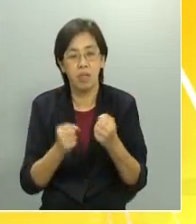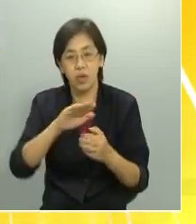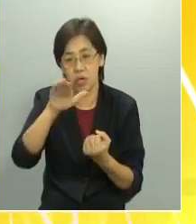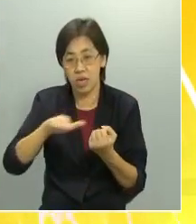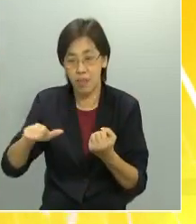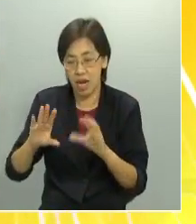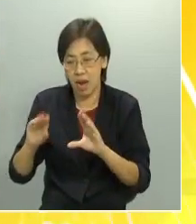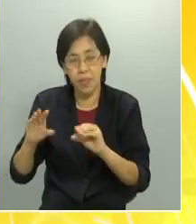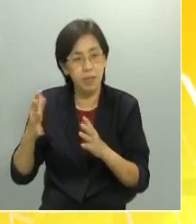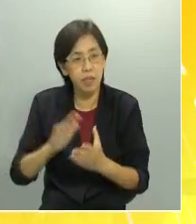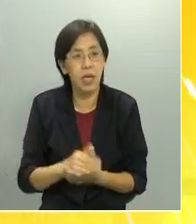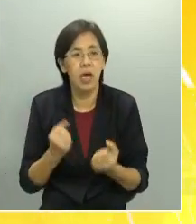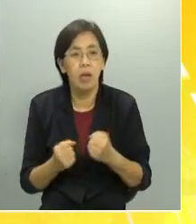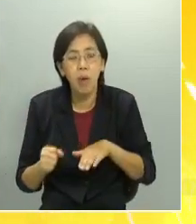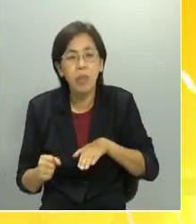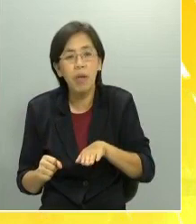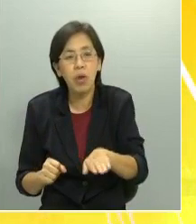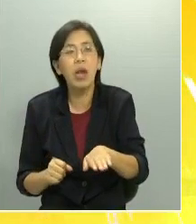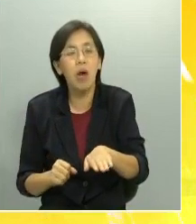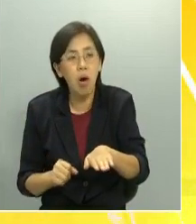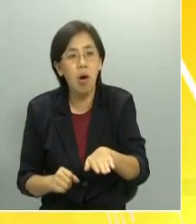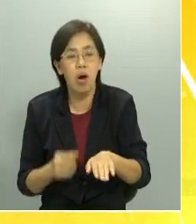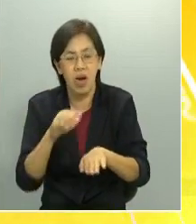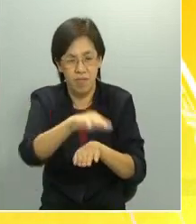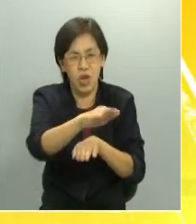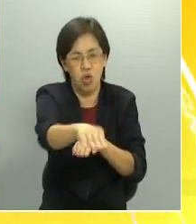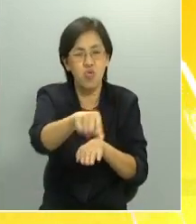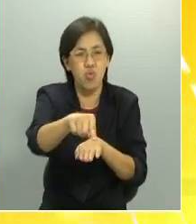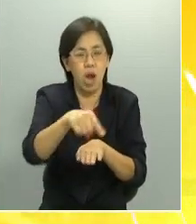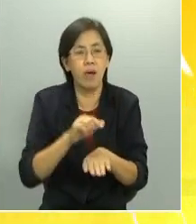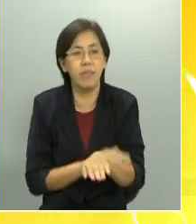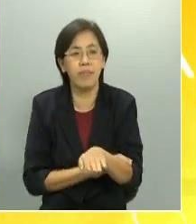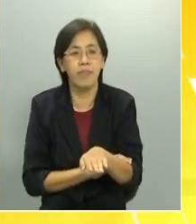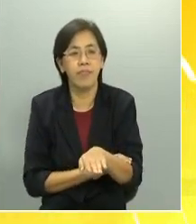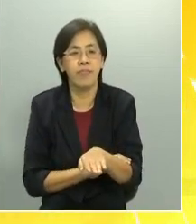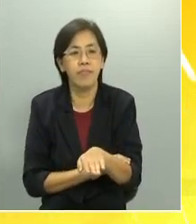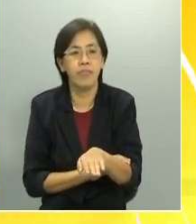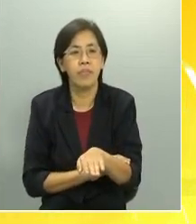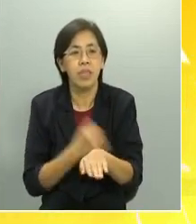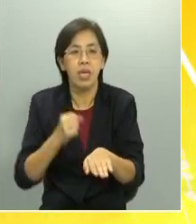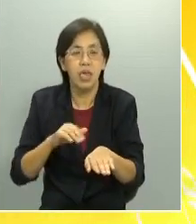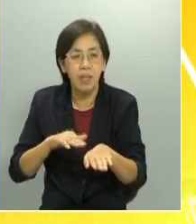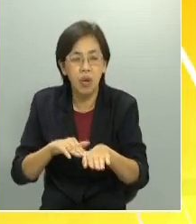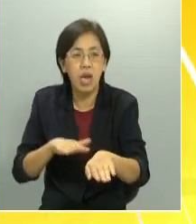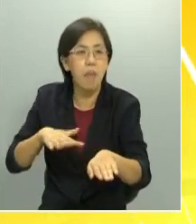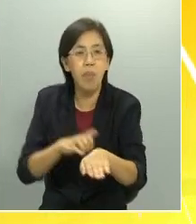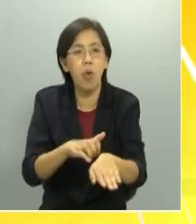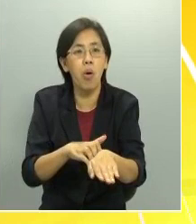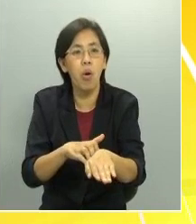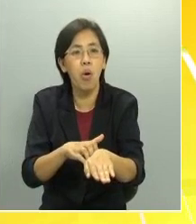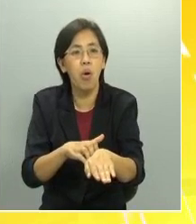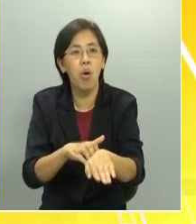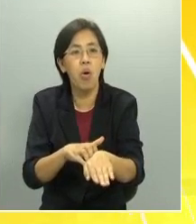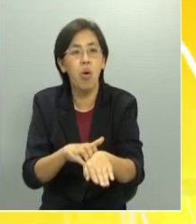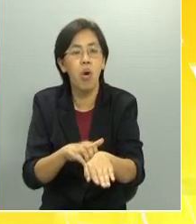ไฟมา ผมก็เร่งไปข้างหน้าแต่ข้างหน้ามันติดรถ2คันรถเก๋ง2คันนี่เขาก็ชาร์จเลยครับเข้ามาชนเต็มแรงเลย